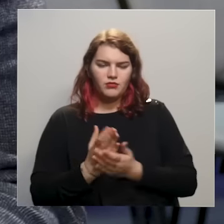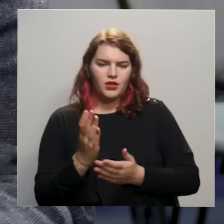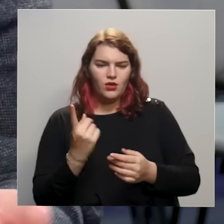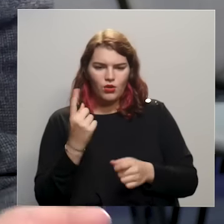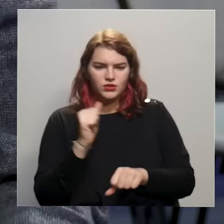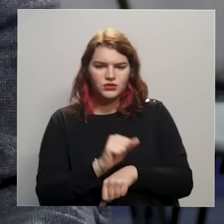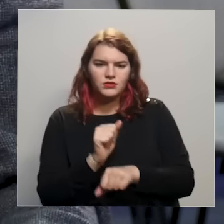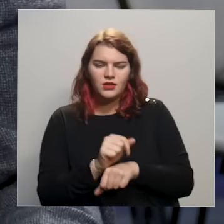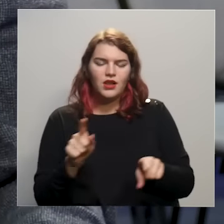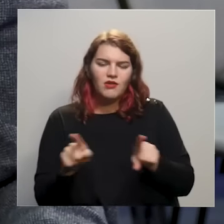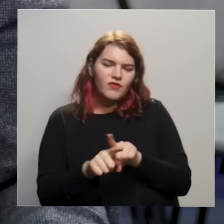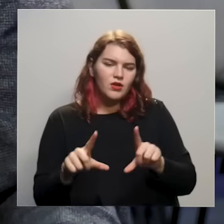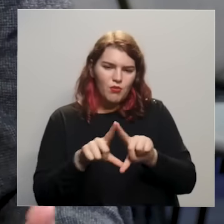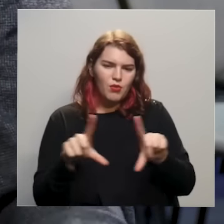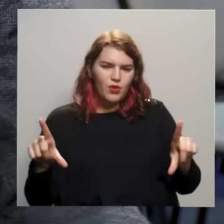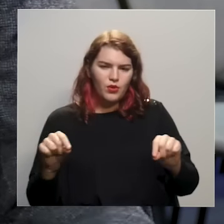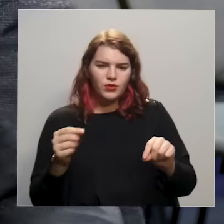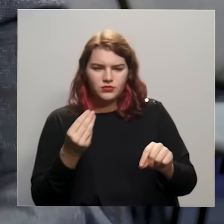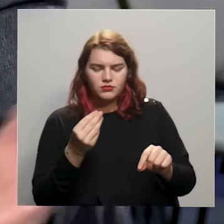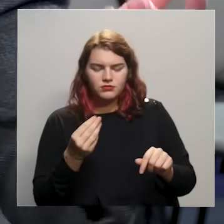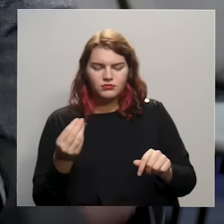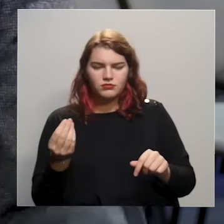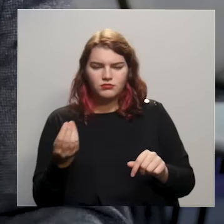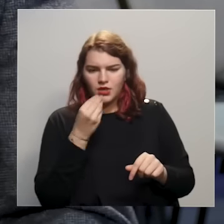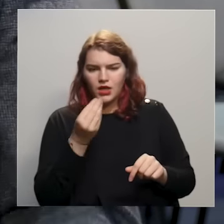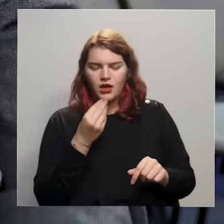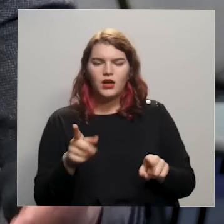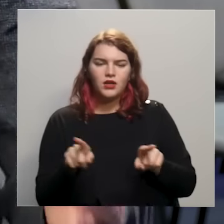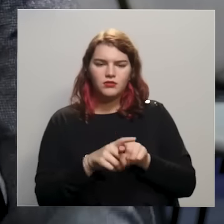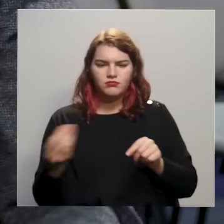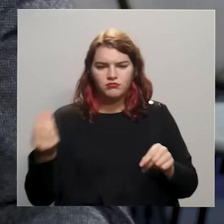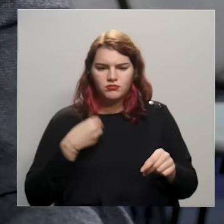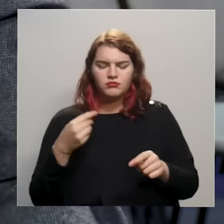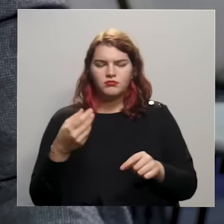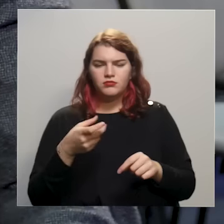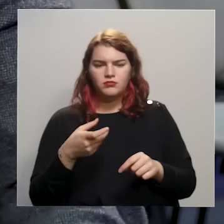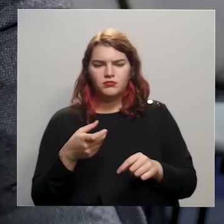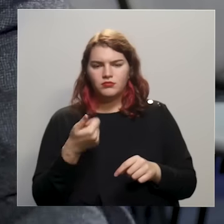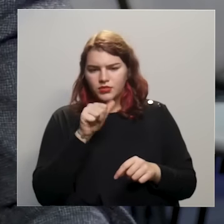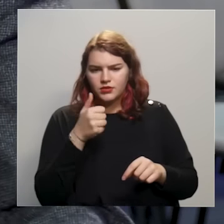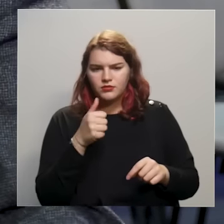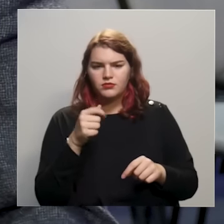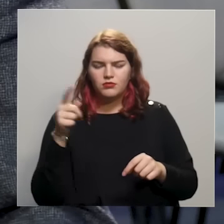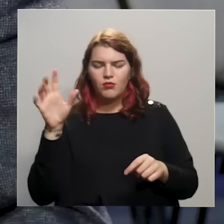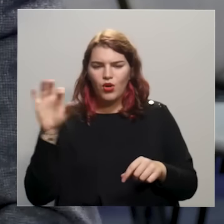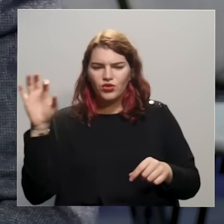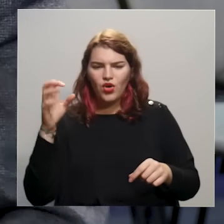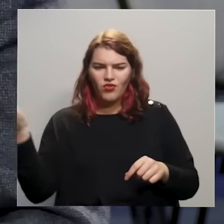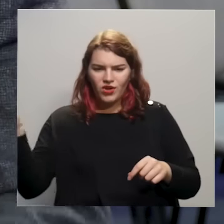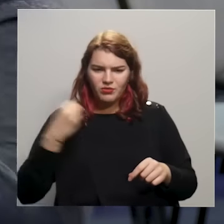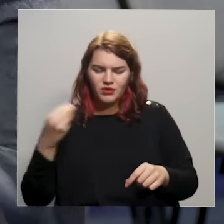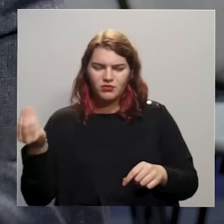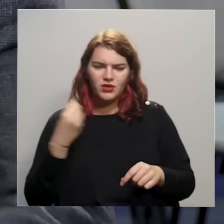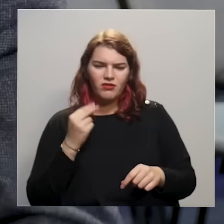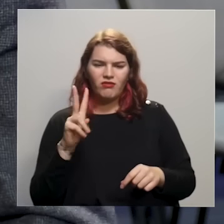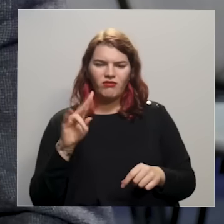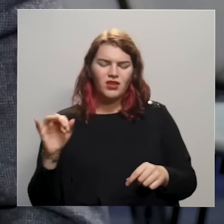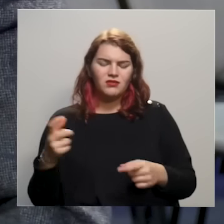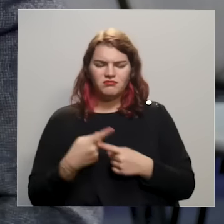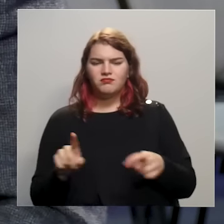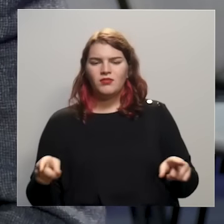acum bonurile de alimente. Primea plus băuturi de la Moldova, veneam cu vin, în